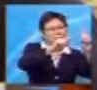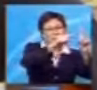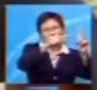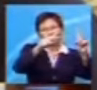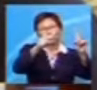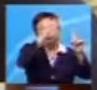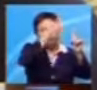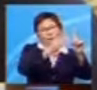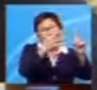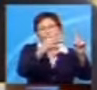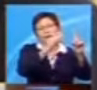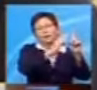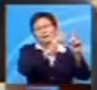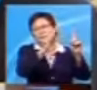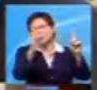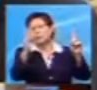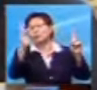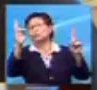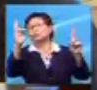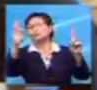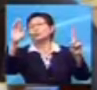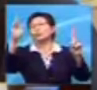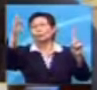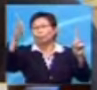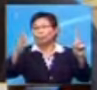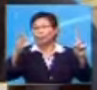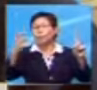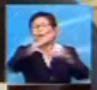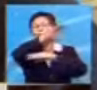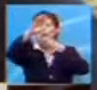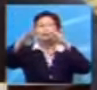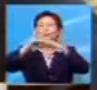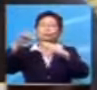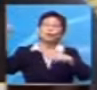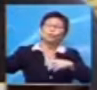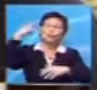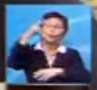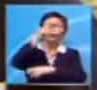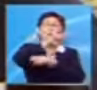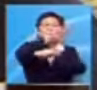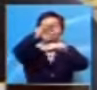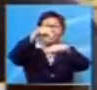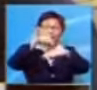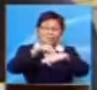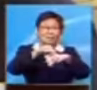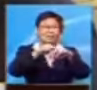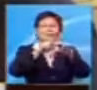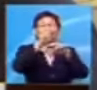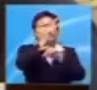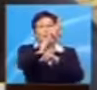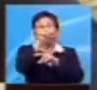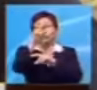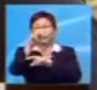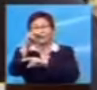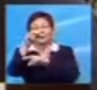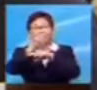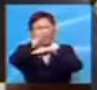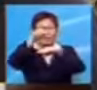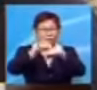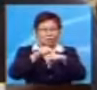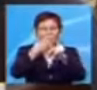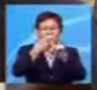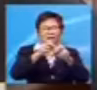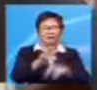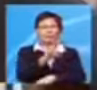April sehingga 7 April semua radio Nasional mengadakan siaran dan DJ corner dari